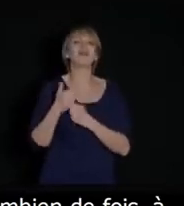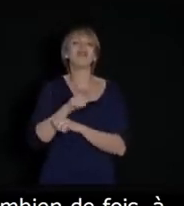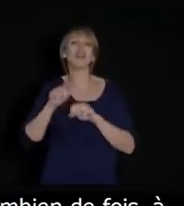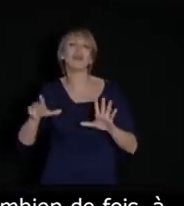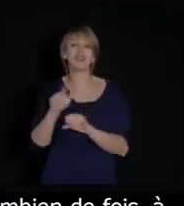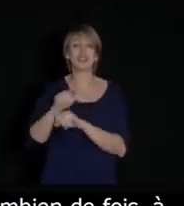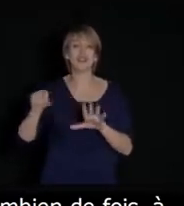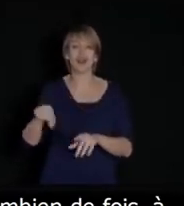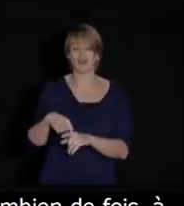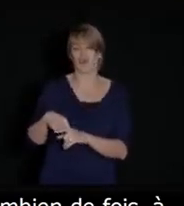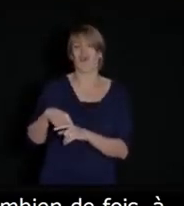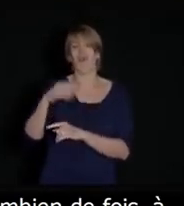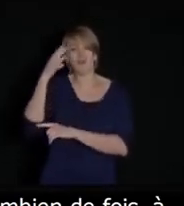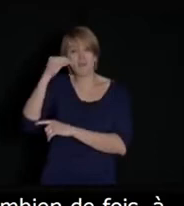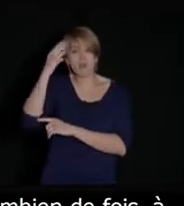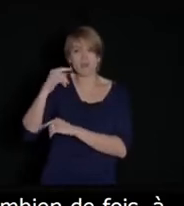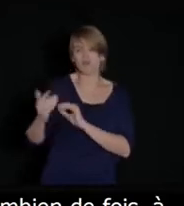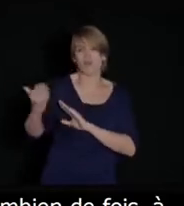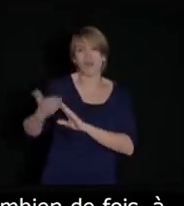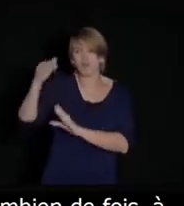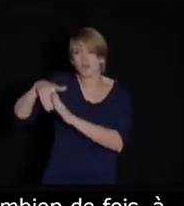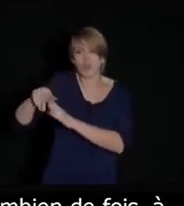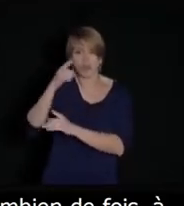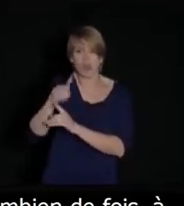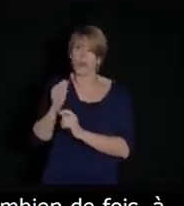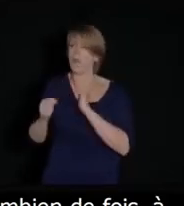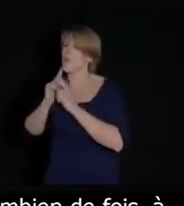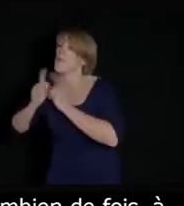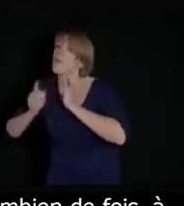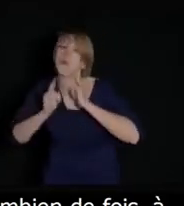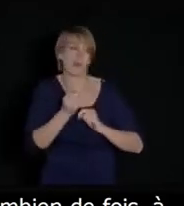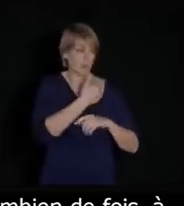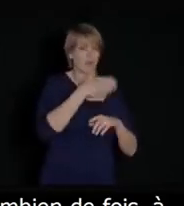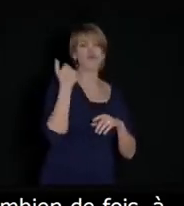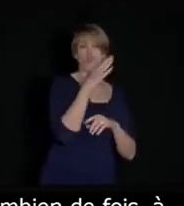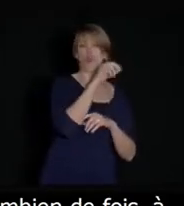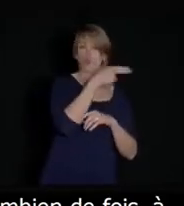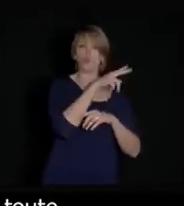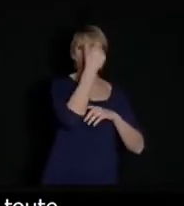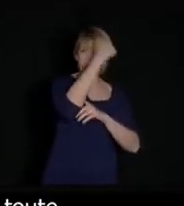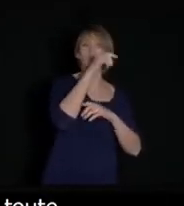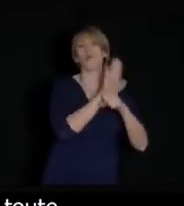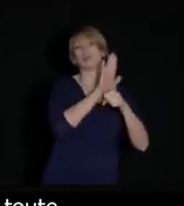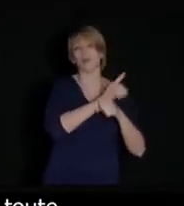aux assemblées de voyous et de voleurs du genre du G8 et du G20, qui mettent le reste du monde aux ordres.